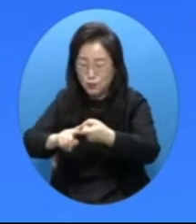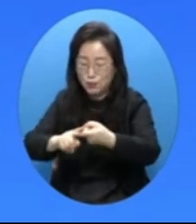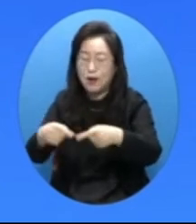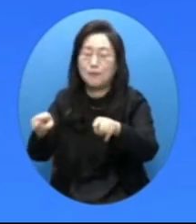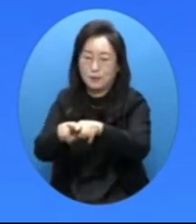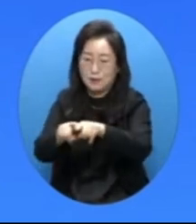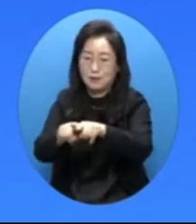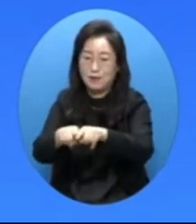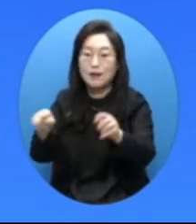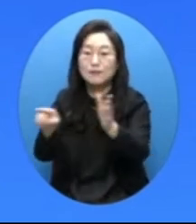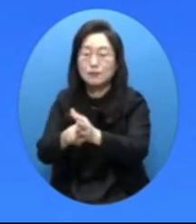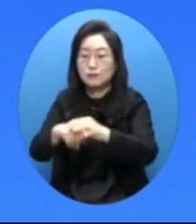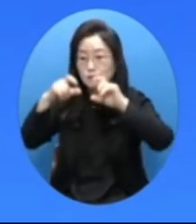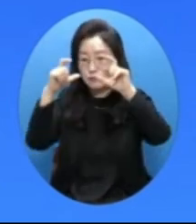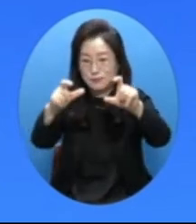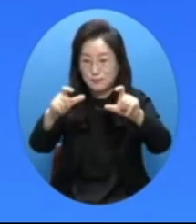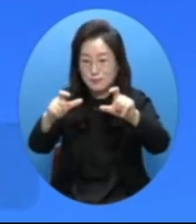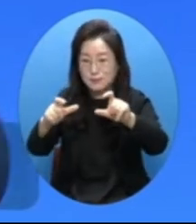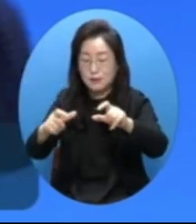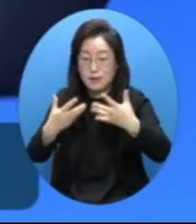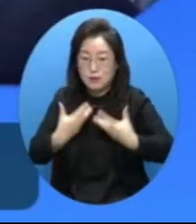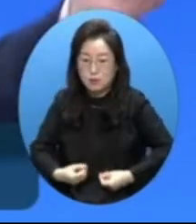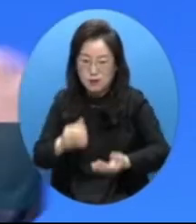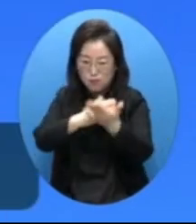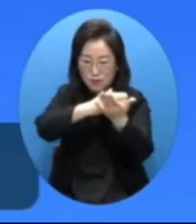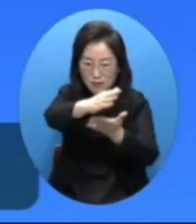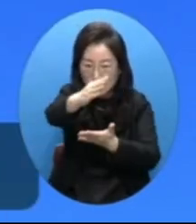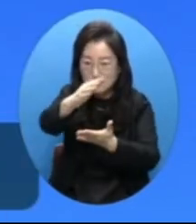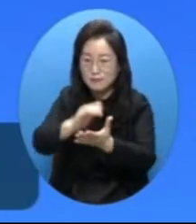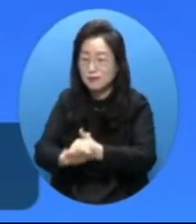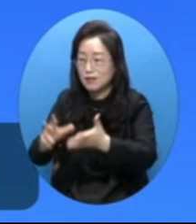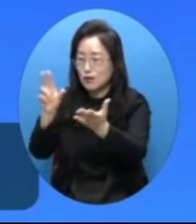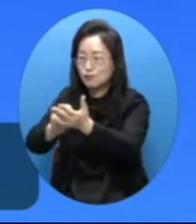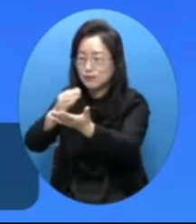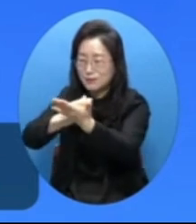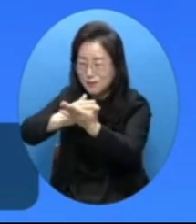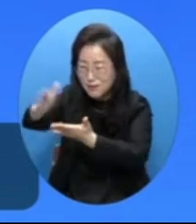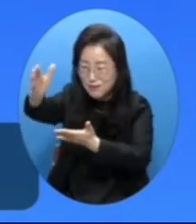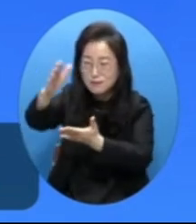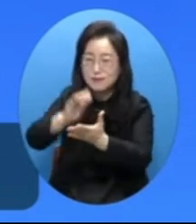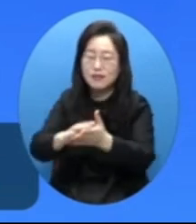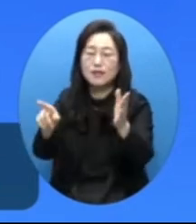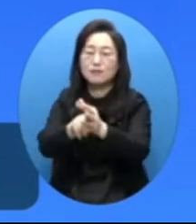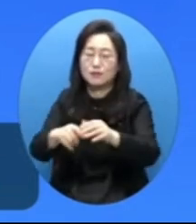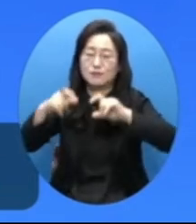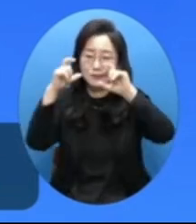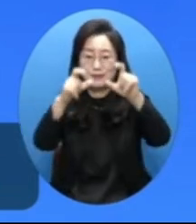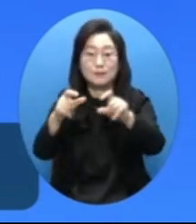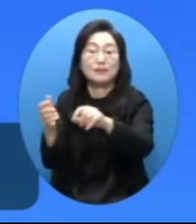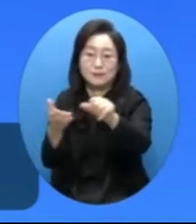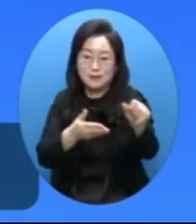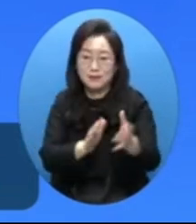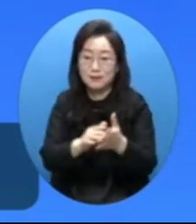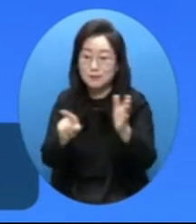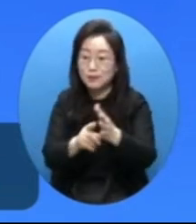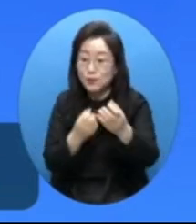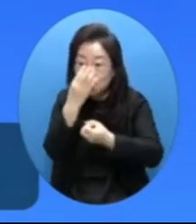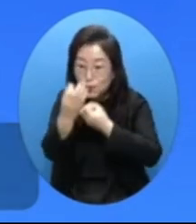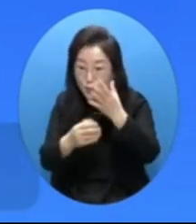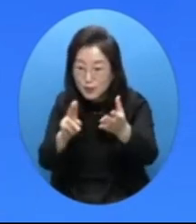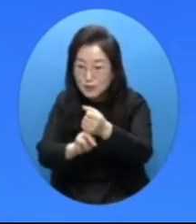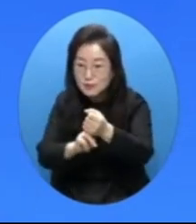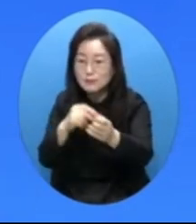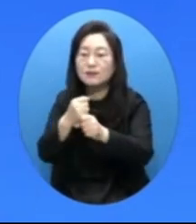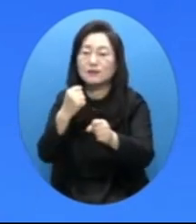우리는 믿음으로 외쳐야 됩니다 절망은 물러가라 문제는 떠나가라 믿음으로 외쳐야 될 것입니다 믿음의 고백의 기적을